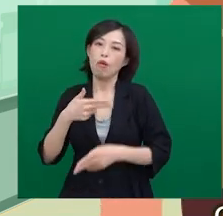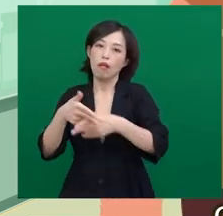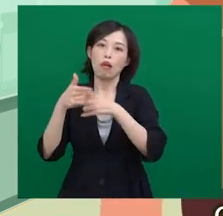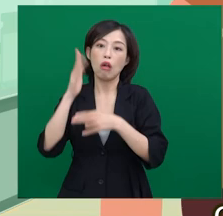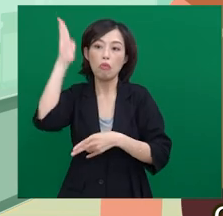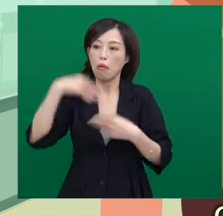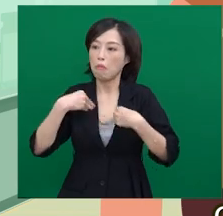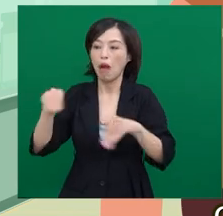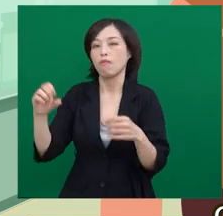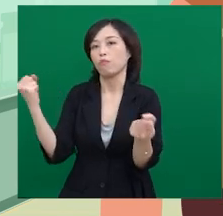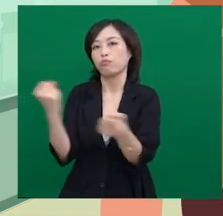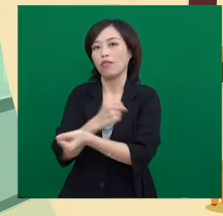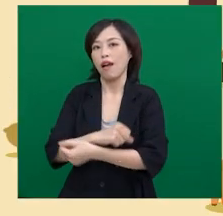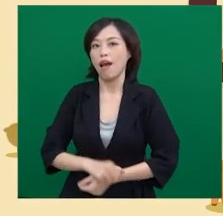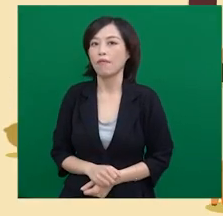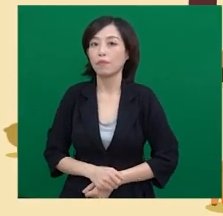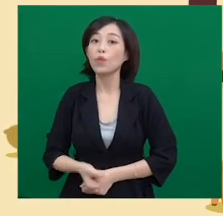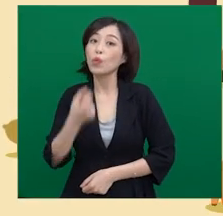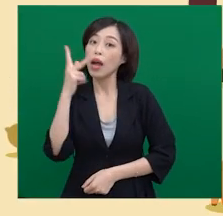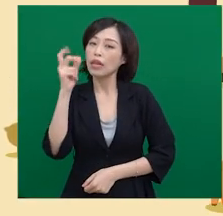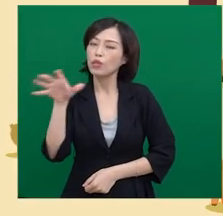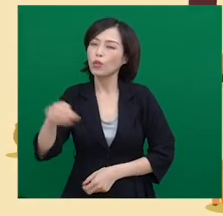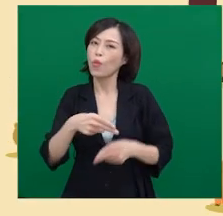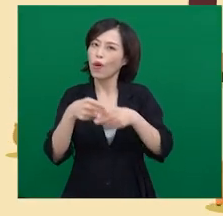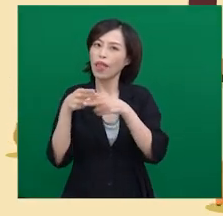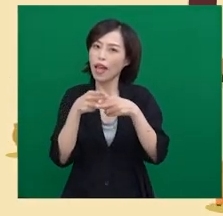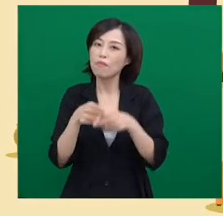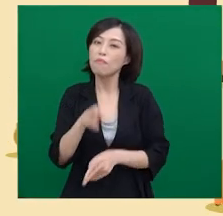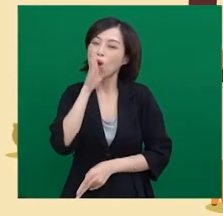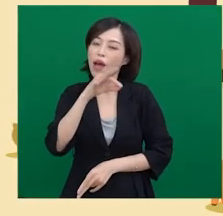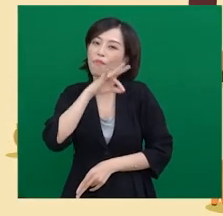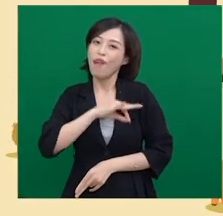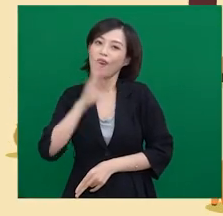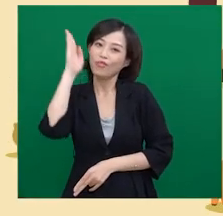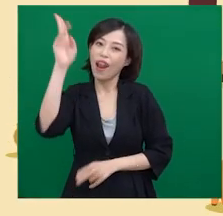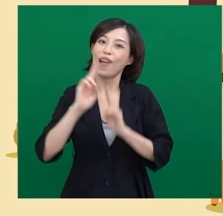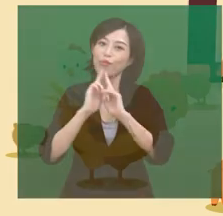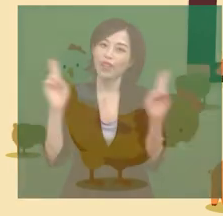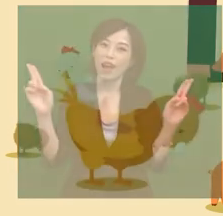mà bán nữa đó bác Tám ơi. Sử dụng kháng sinh thận trọng, đảm bảo lợi ích lâu dài.